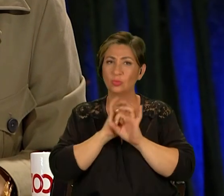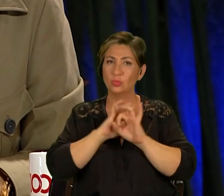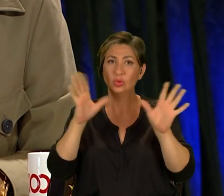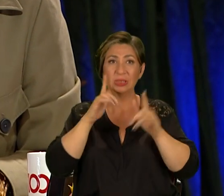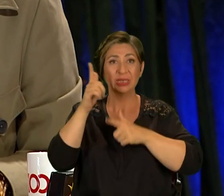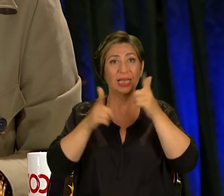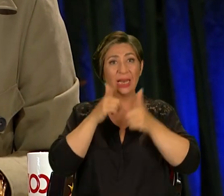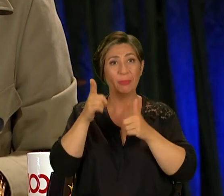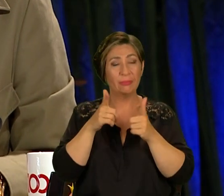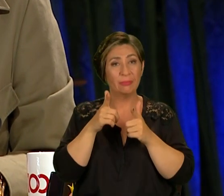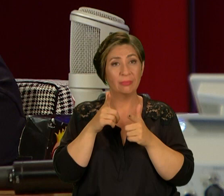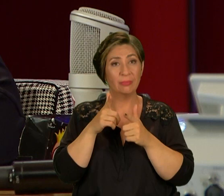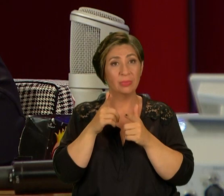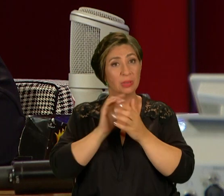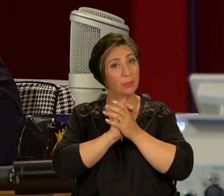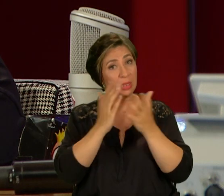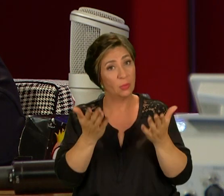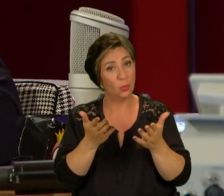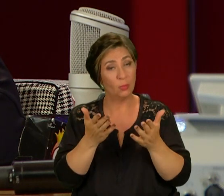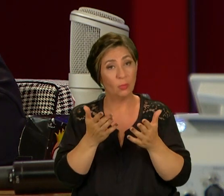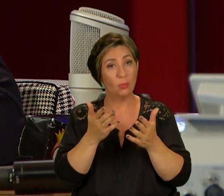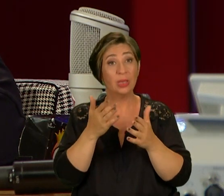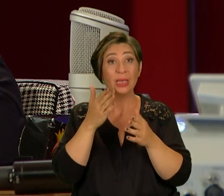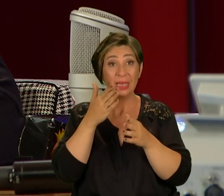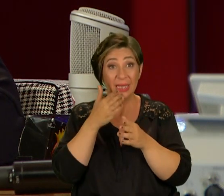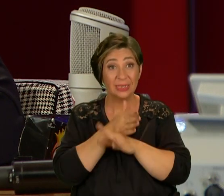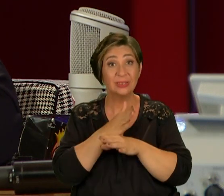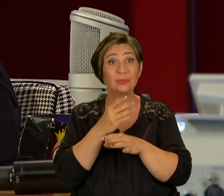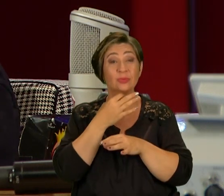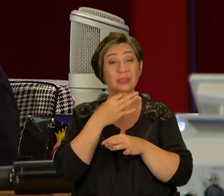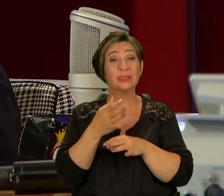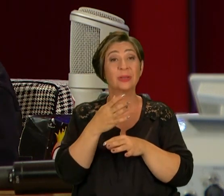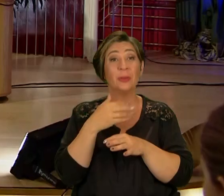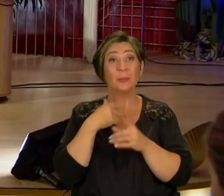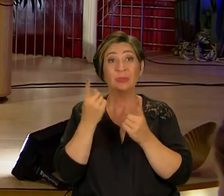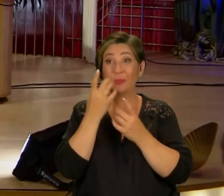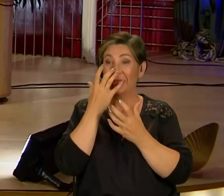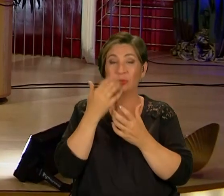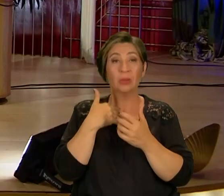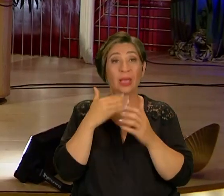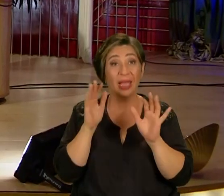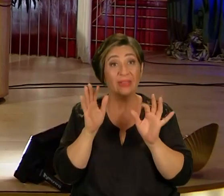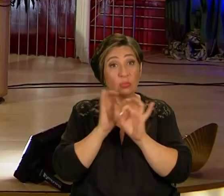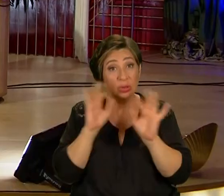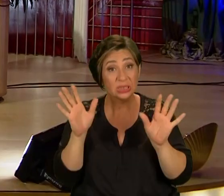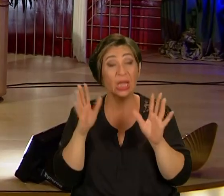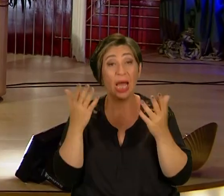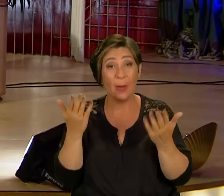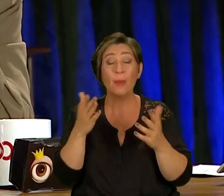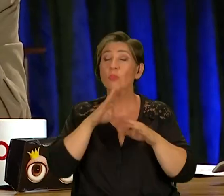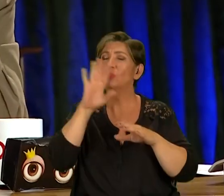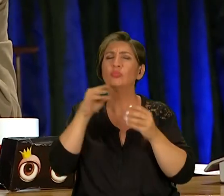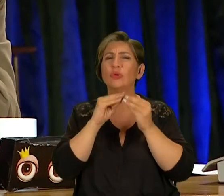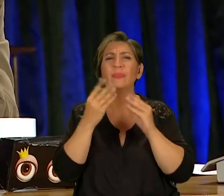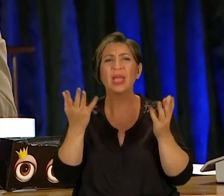Müthiş klip, müthiş klip. Tebrik ediyorum seni. Gerçekten. Bütün mesele... Ben artık, de bir şeyler bekliyordum. Evet, müthiş ama bütün mesele